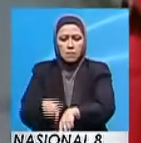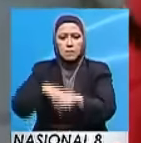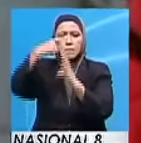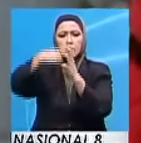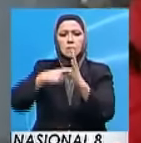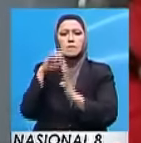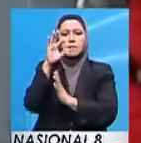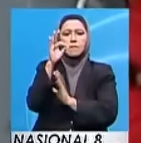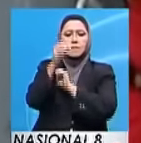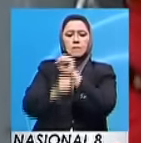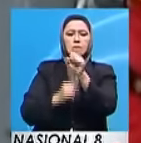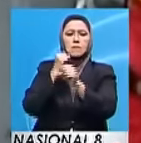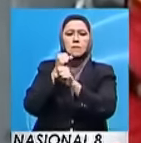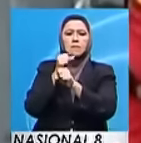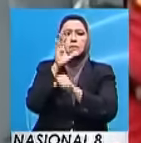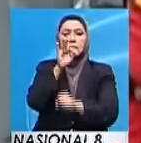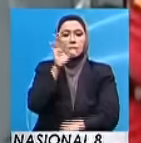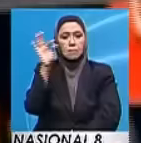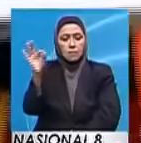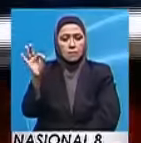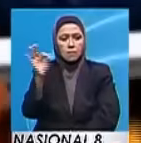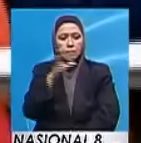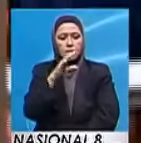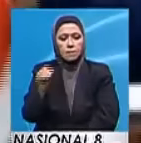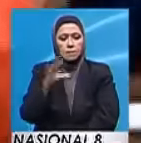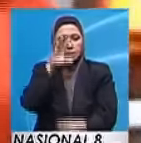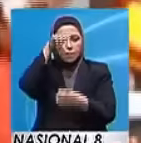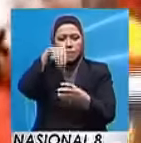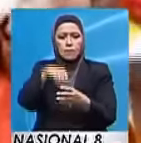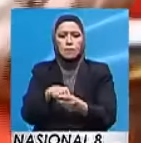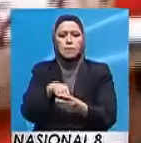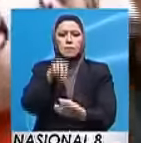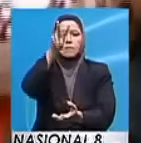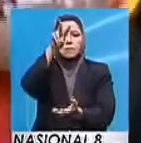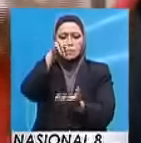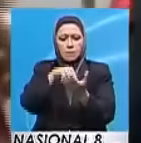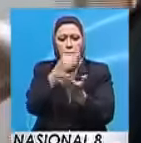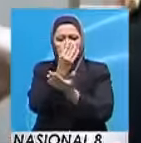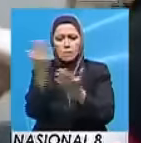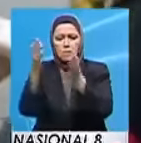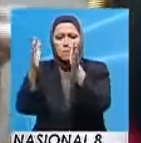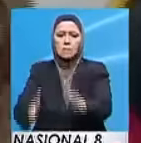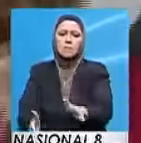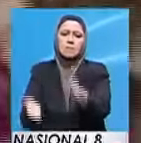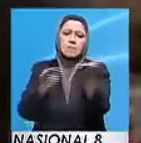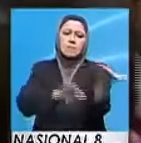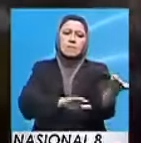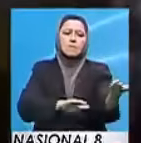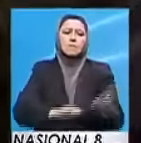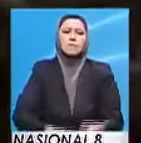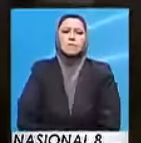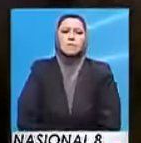september 1999 dan mengakibatkan kira-kira 2400 orang